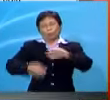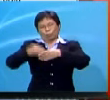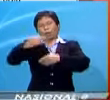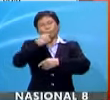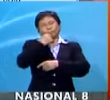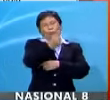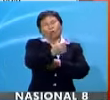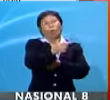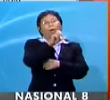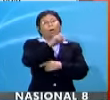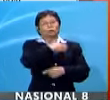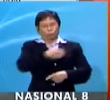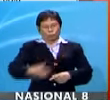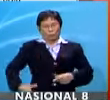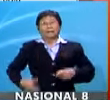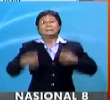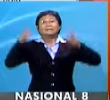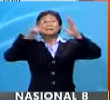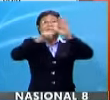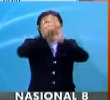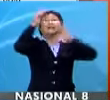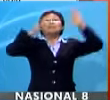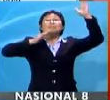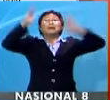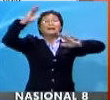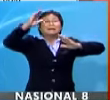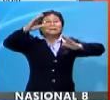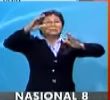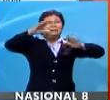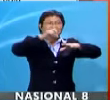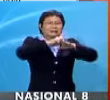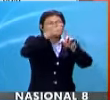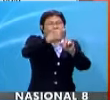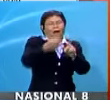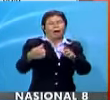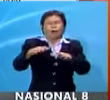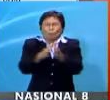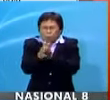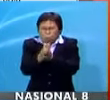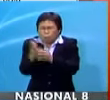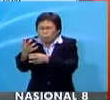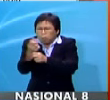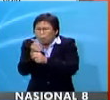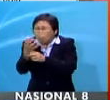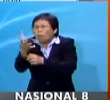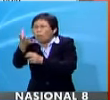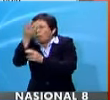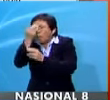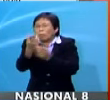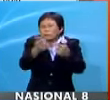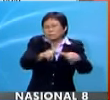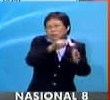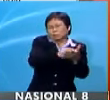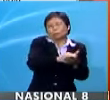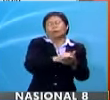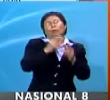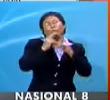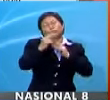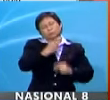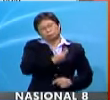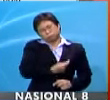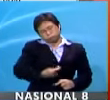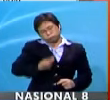suruhanjaya tinggi Malaysia di Islamabad sedang berusaha mendapatkan laporan penuh berhubung kejadian itu Kementerian Luar turut merakamkan ucapan